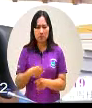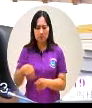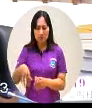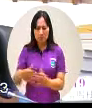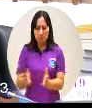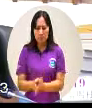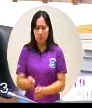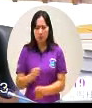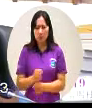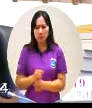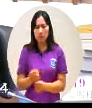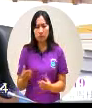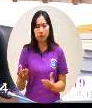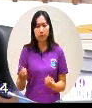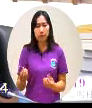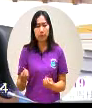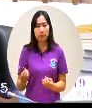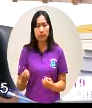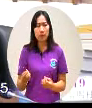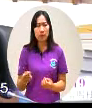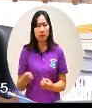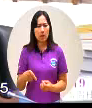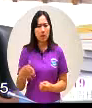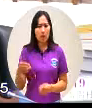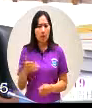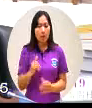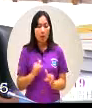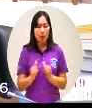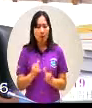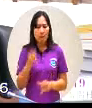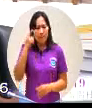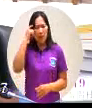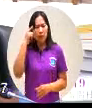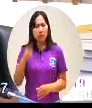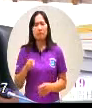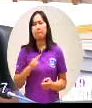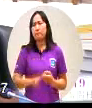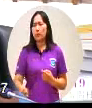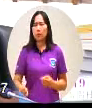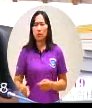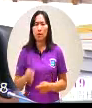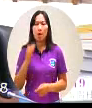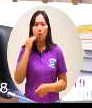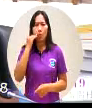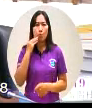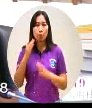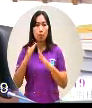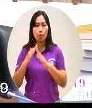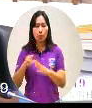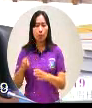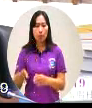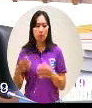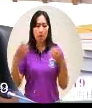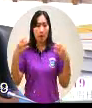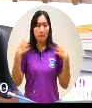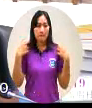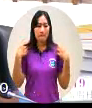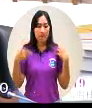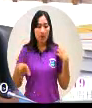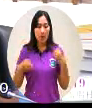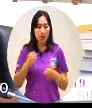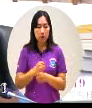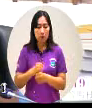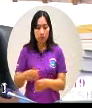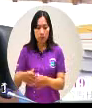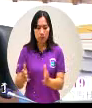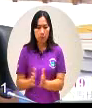定啊吼。这请一个村长、渔民、居民讲，安尼唔对的吼。假使咱啊，市府还用叫要来负担这地吼，确实负担未起吼。这